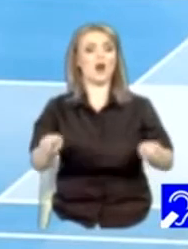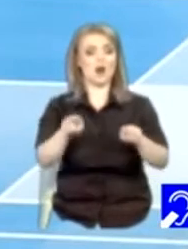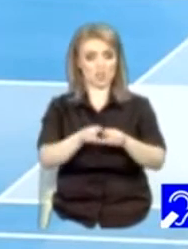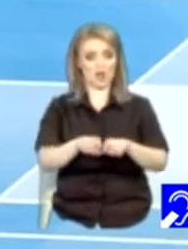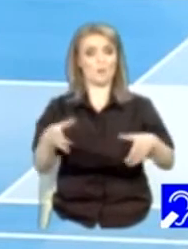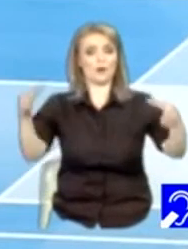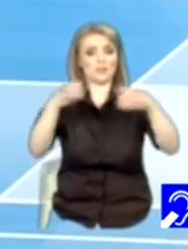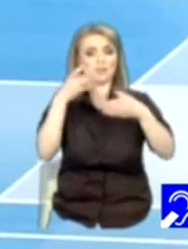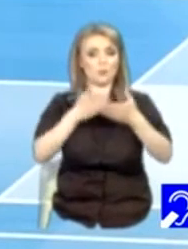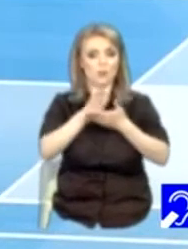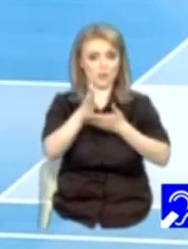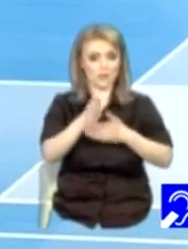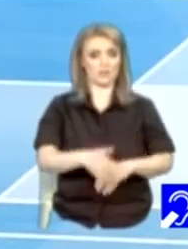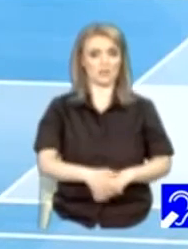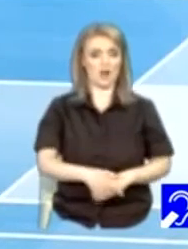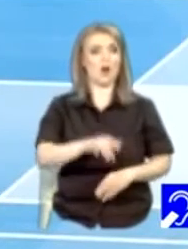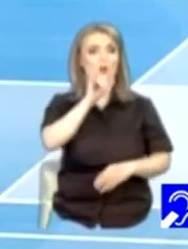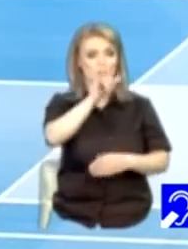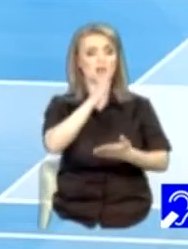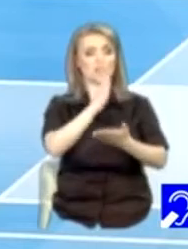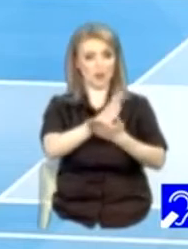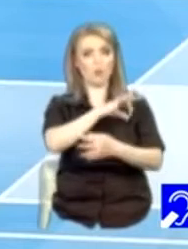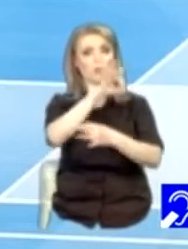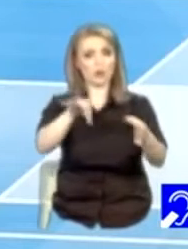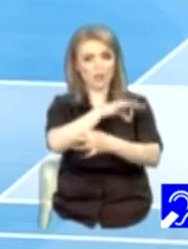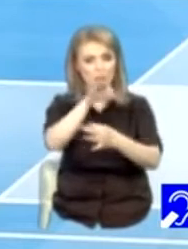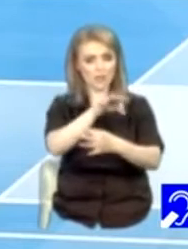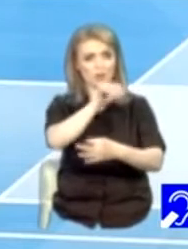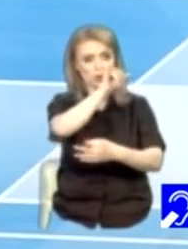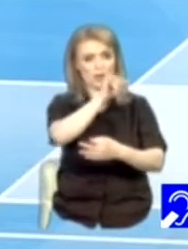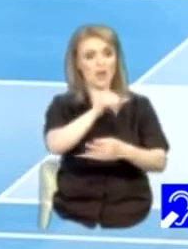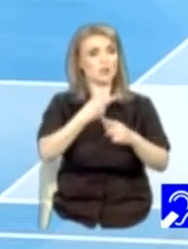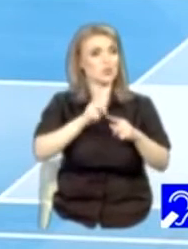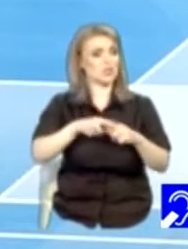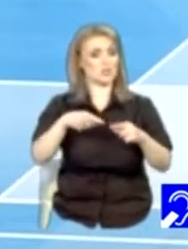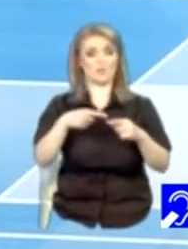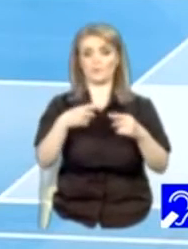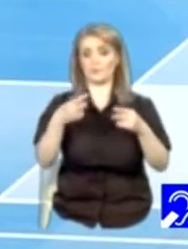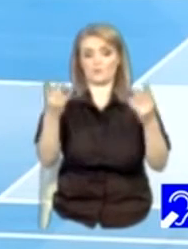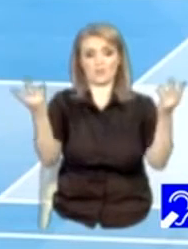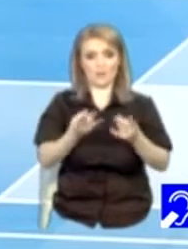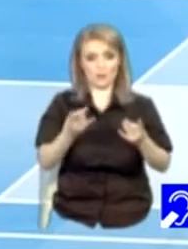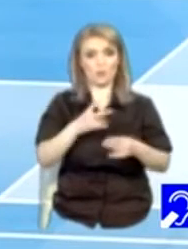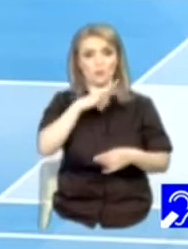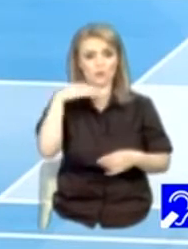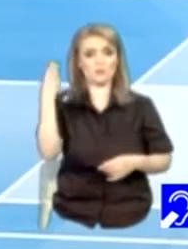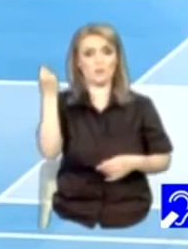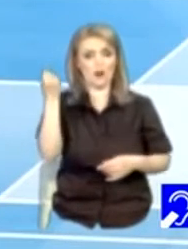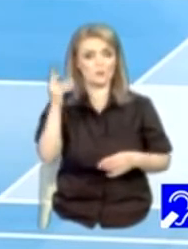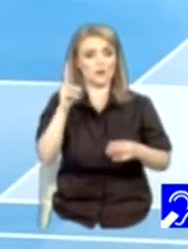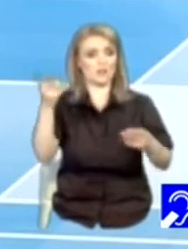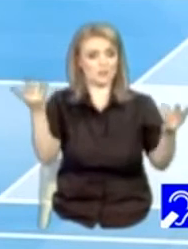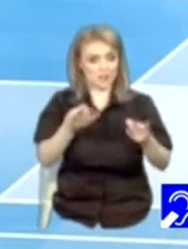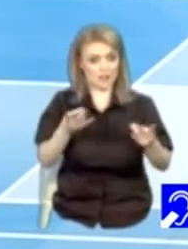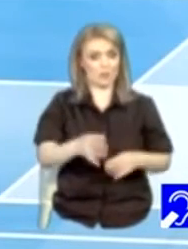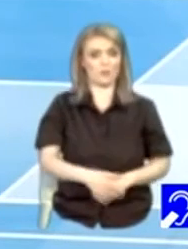reziliență, unde sunt favorizate proiectele verde. Asta înseamnă niște sume de bani care trebuie investite. Nu?